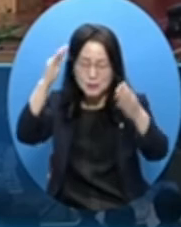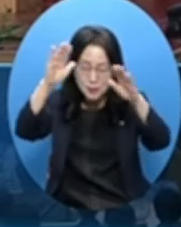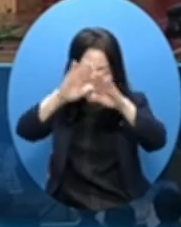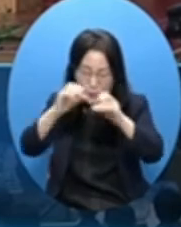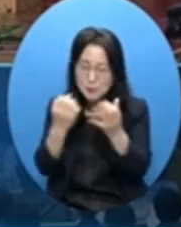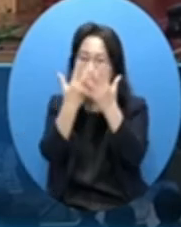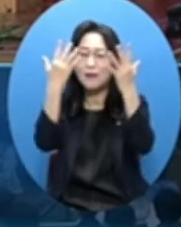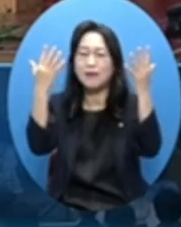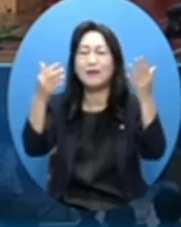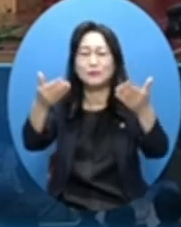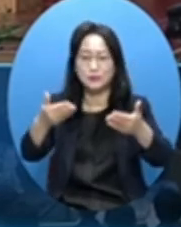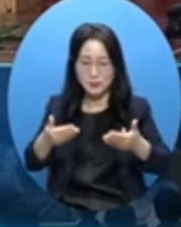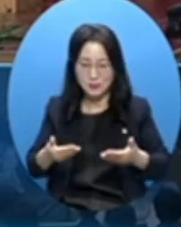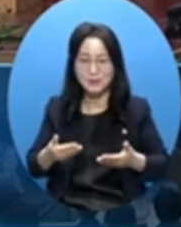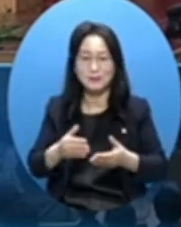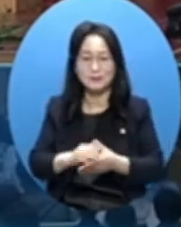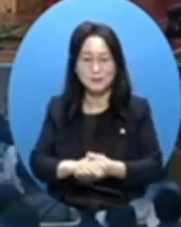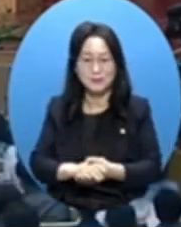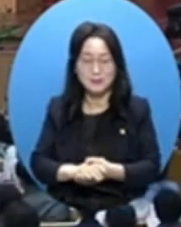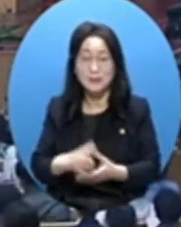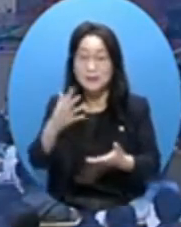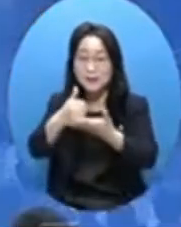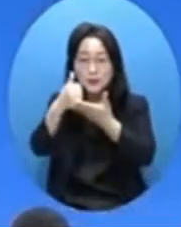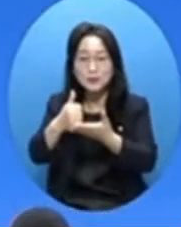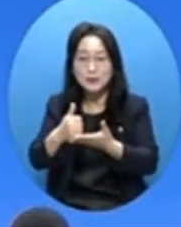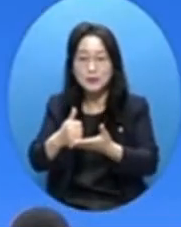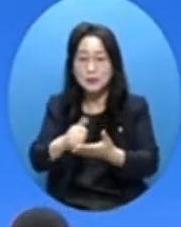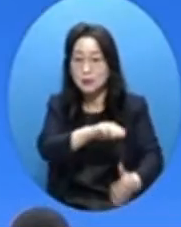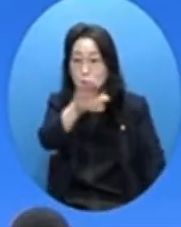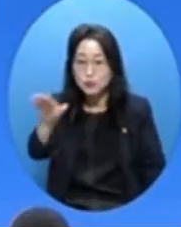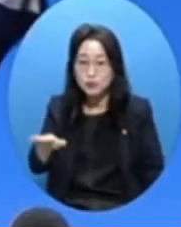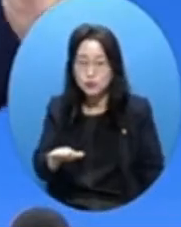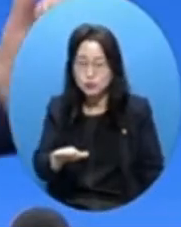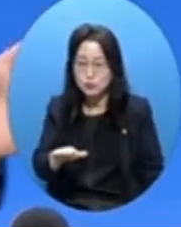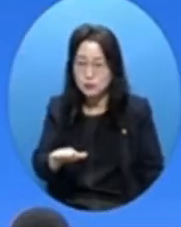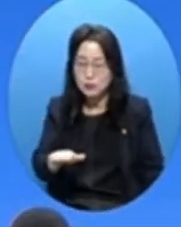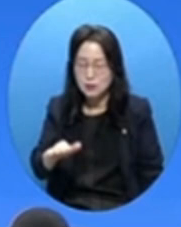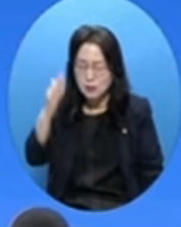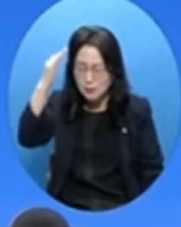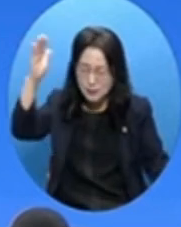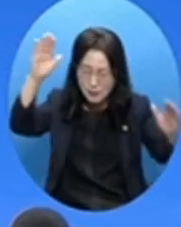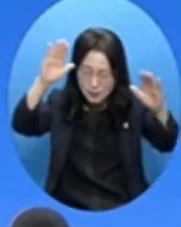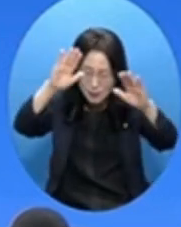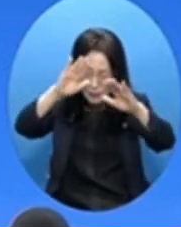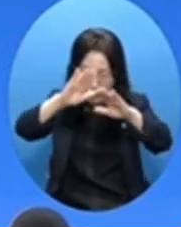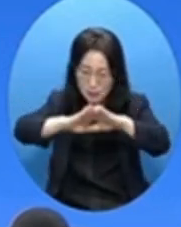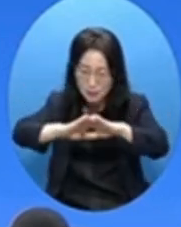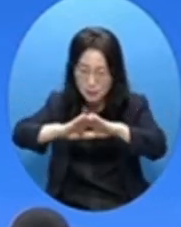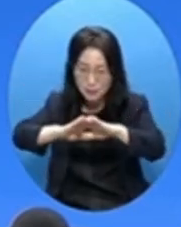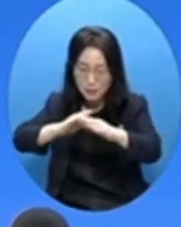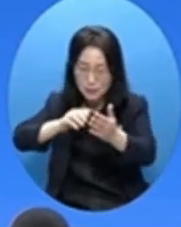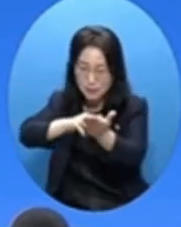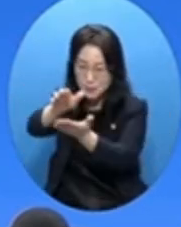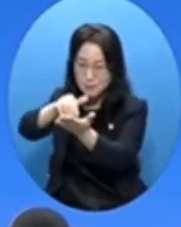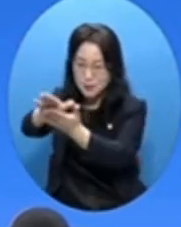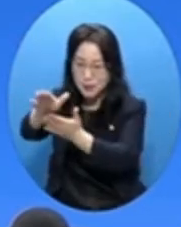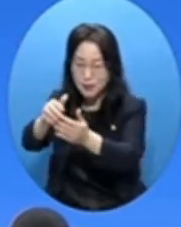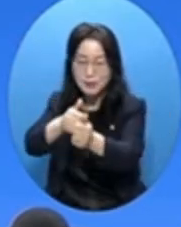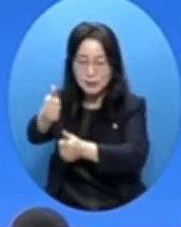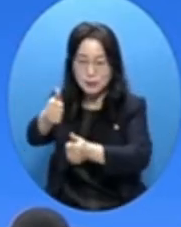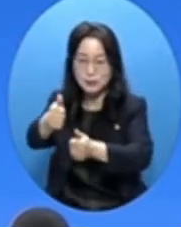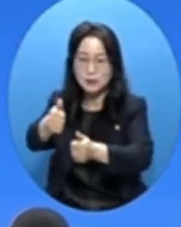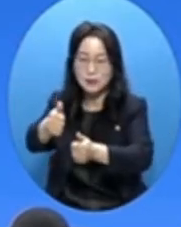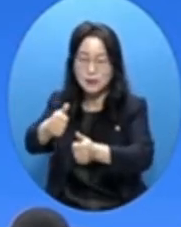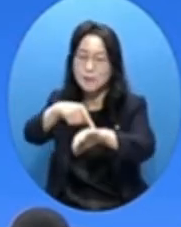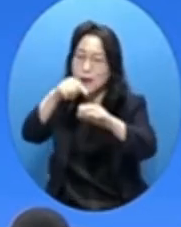시리다 주께서 우리를 기억할 리 크 잠에 모든 권세를 이 기해 하시기 위해서 우리 마음에